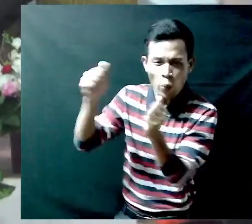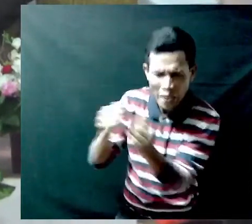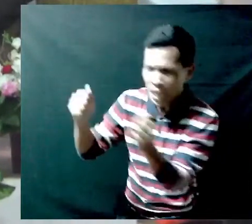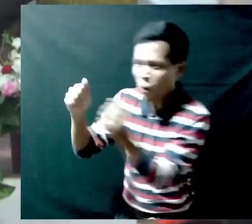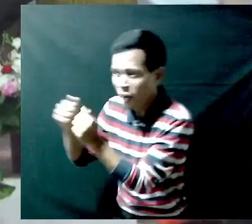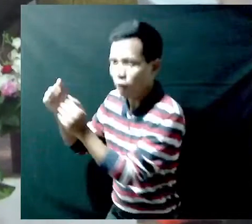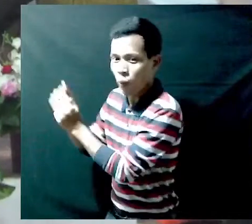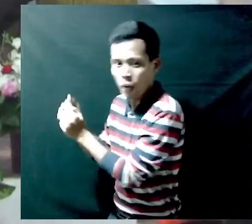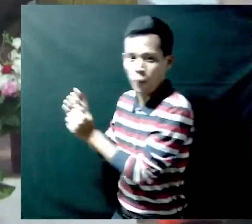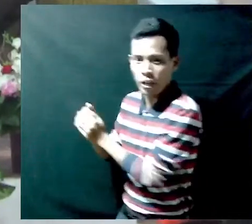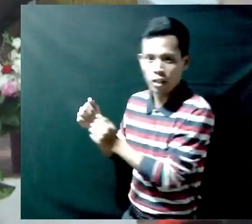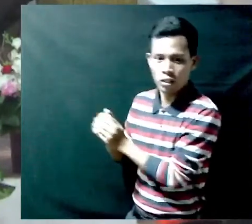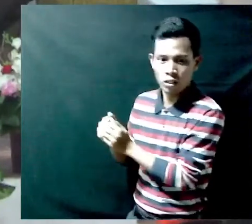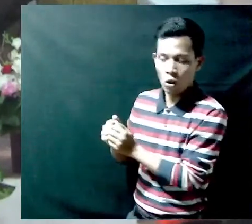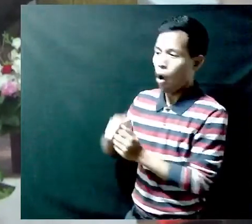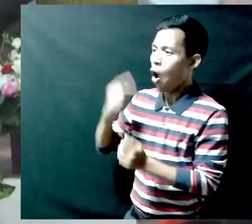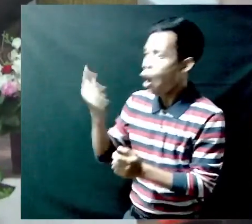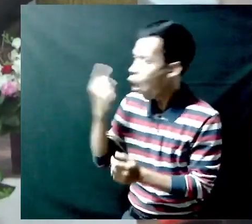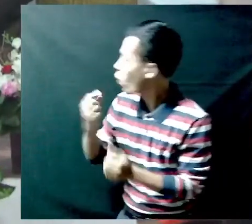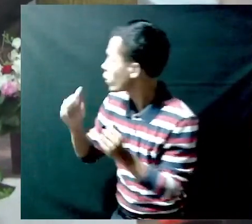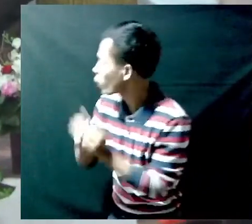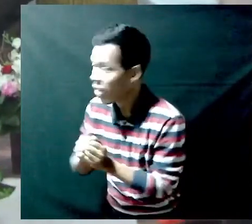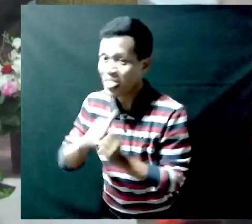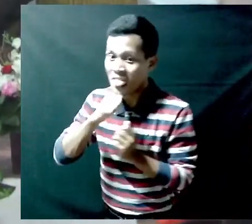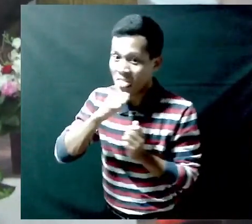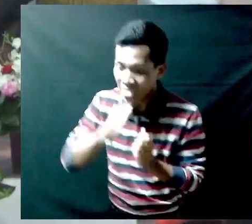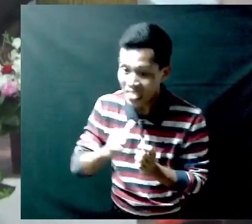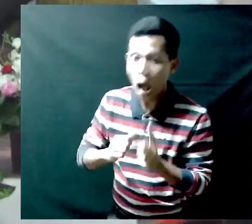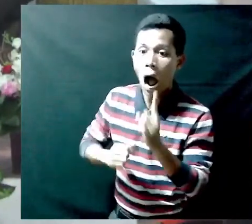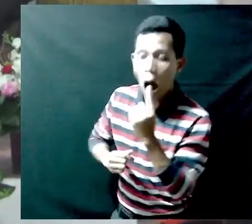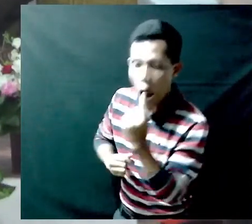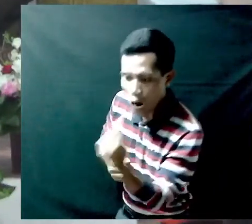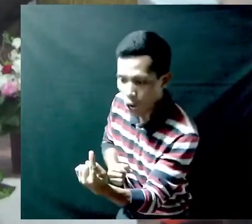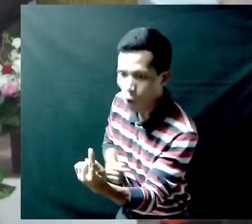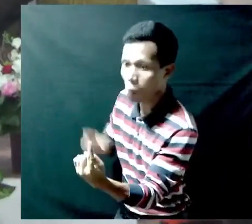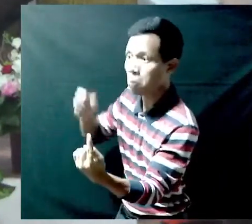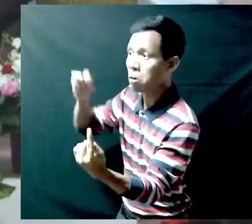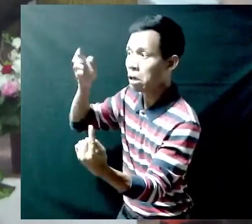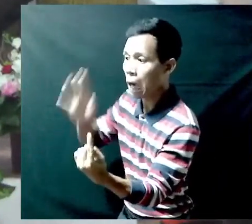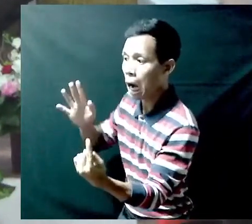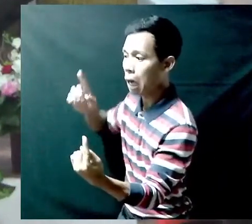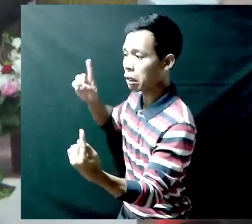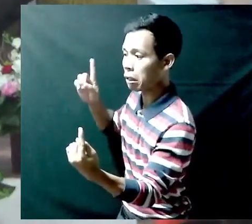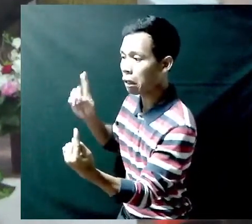God was with. Laging kasama si Lord. Hindi sila nagtatrabaho nang si Lord malayo.